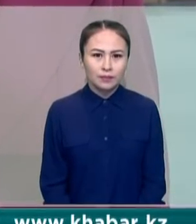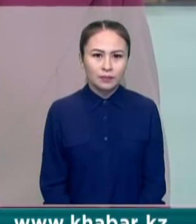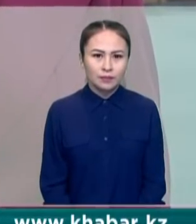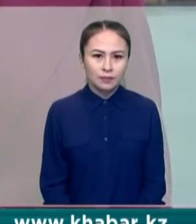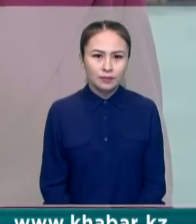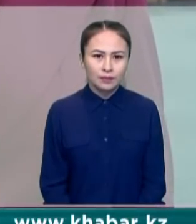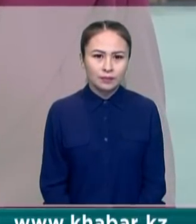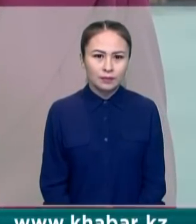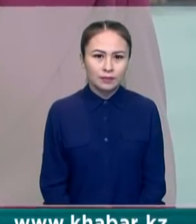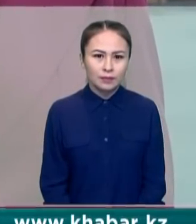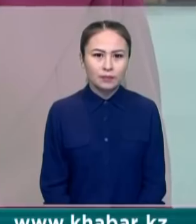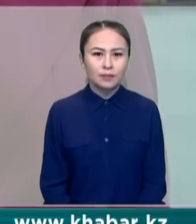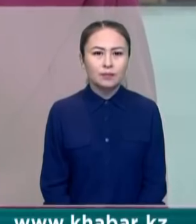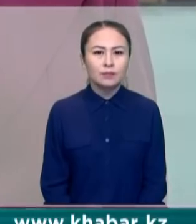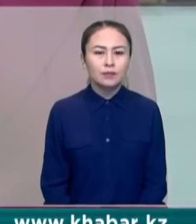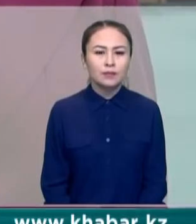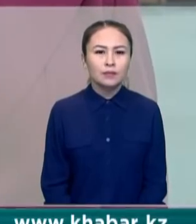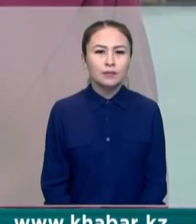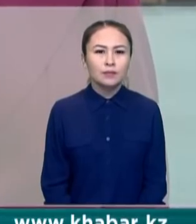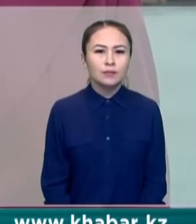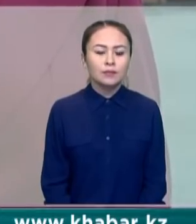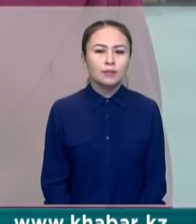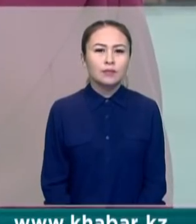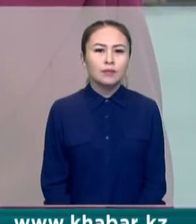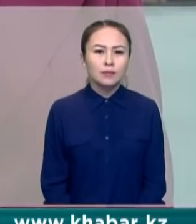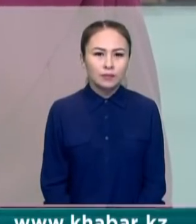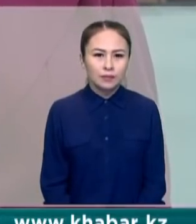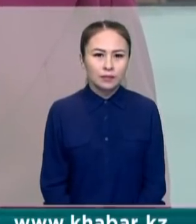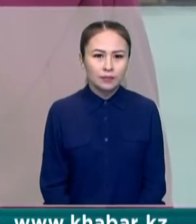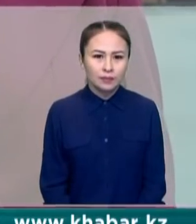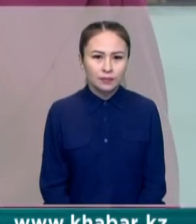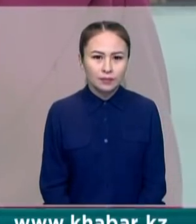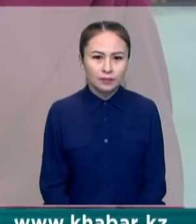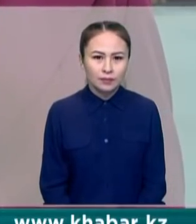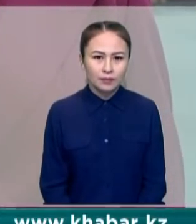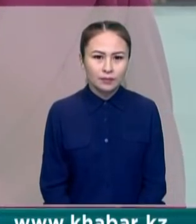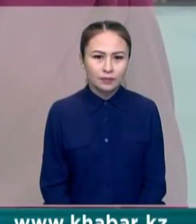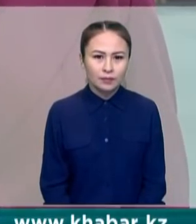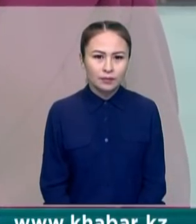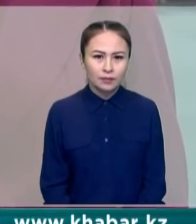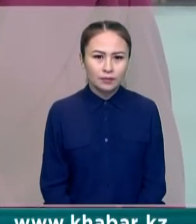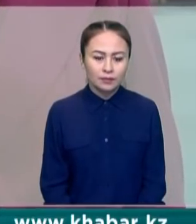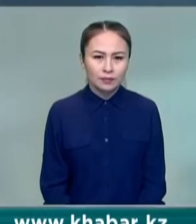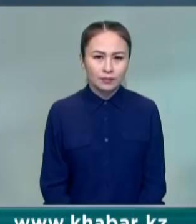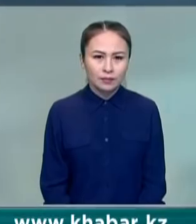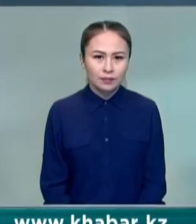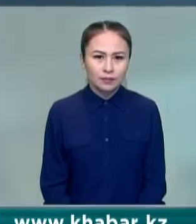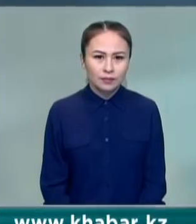Рахмет, Гүлжан. Естеріңізге сала кетейік, бізбен тікелей байланысқа шыққан әріптесім Гүлжан Марқабаева болатын.